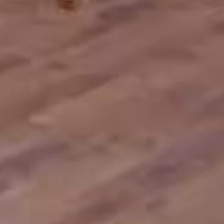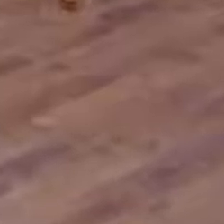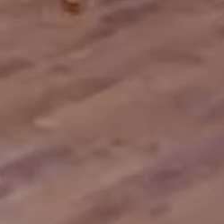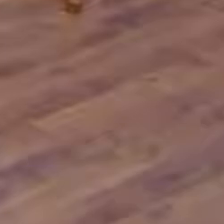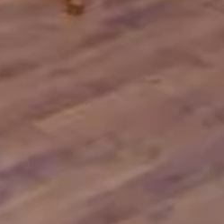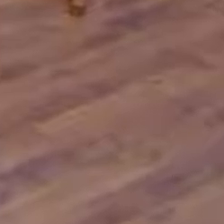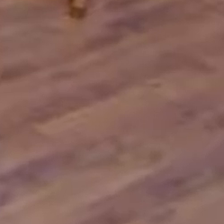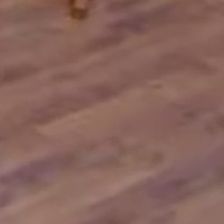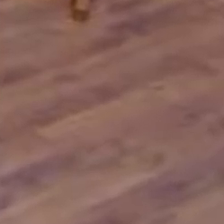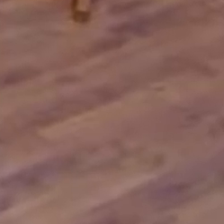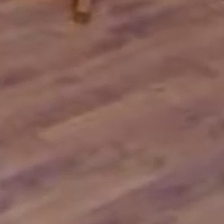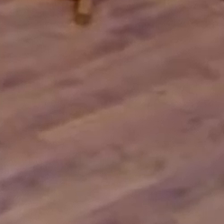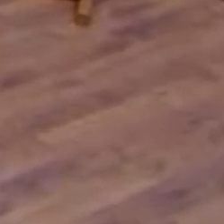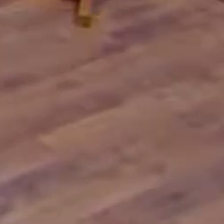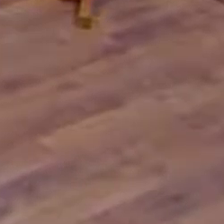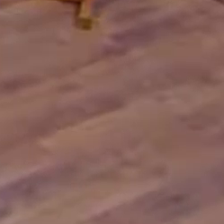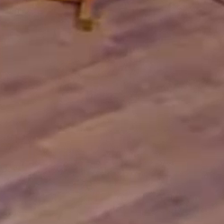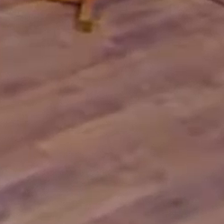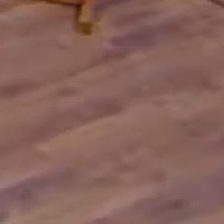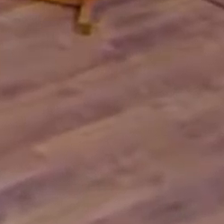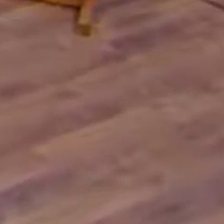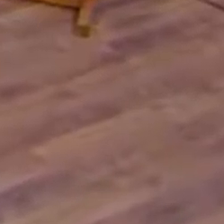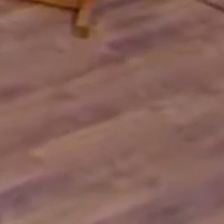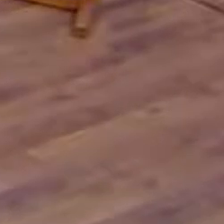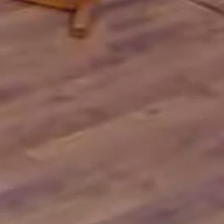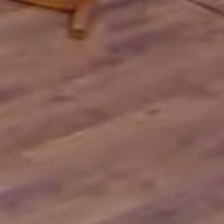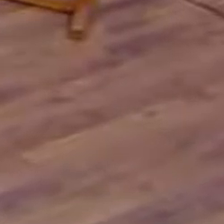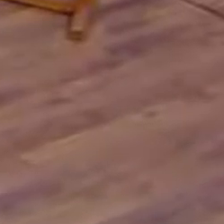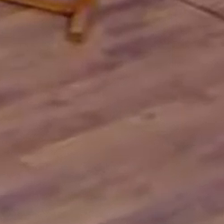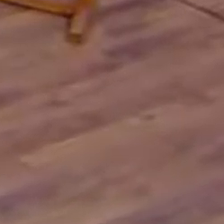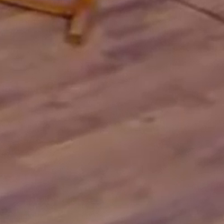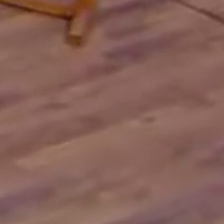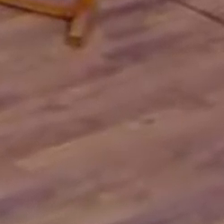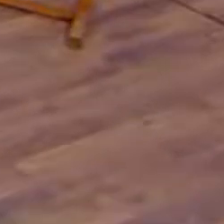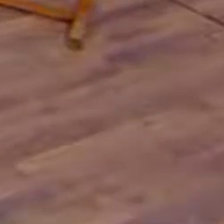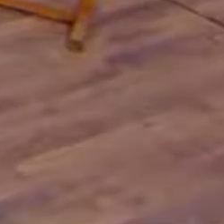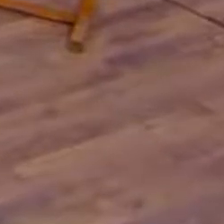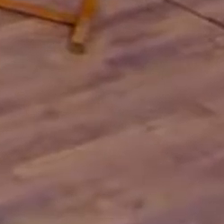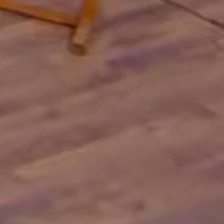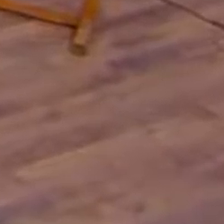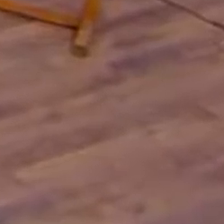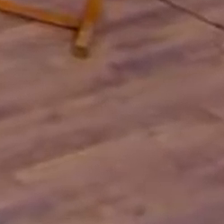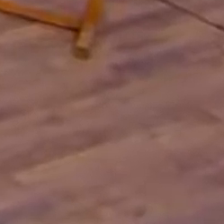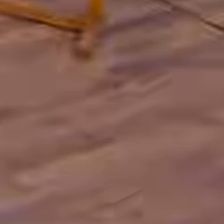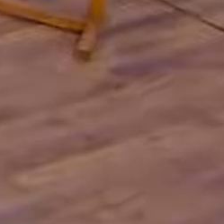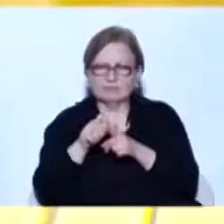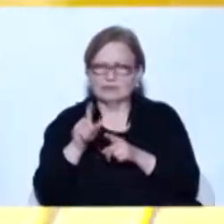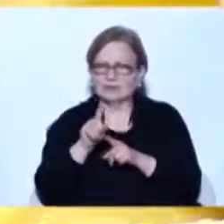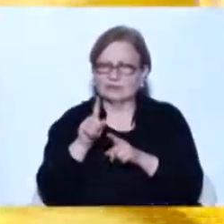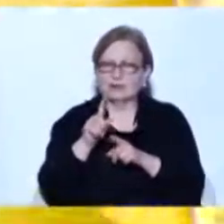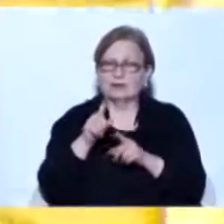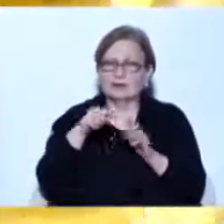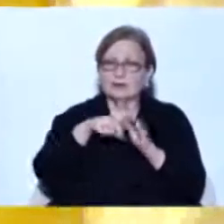ამგვარია. წიგნში ანტილოპა შემხვდა. მე და დედამ ანტილოპა მოვიძიეთ კომპიუტერში.